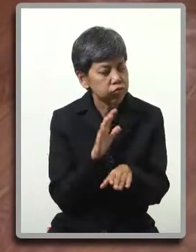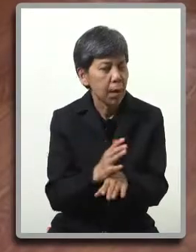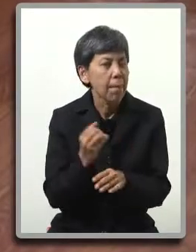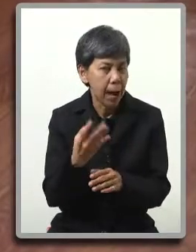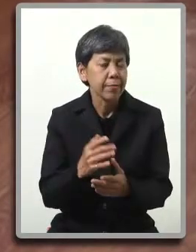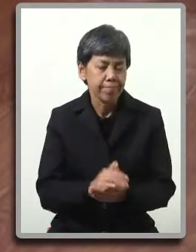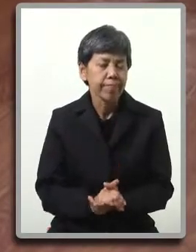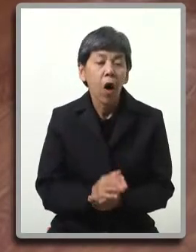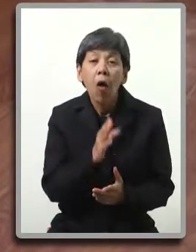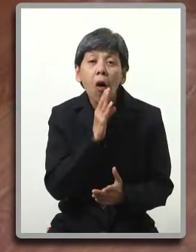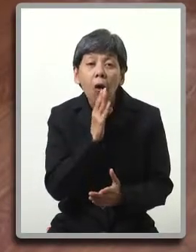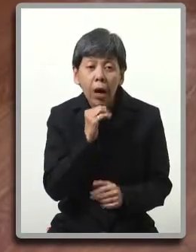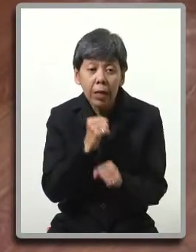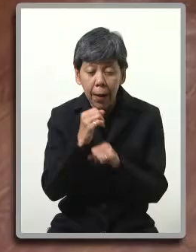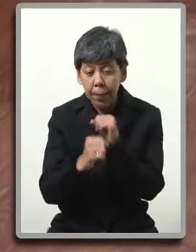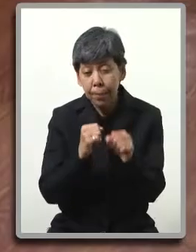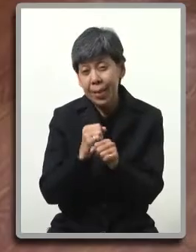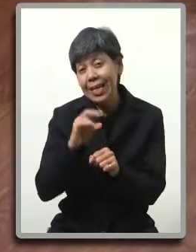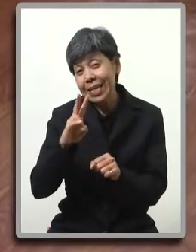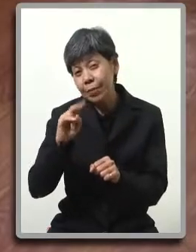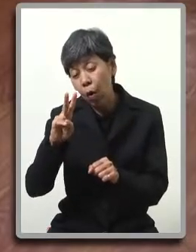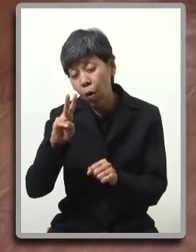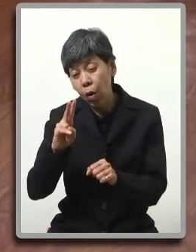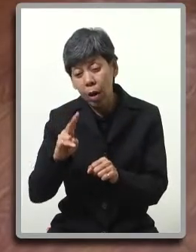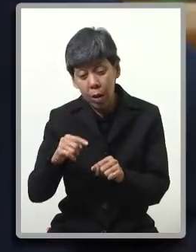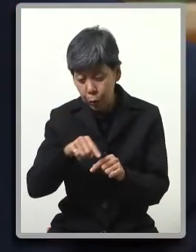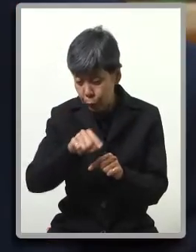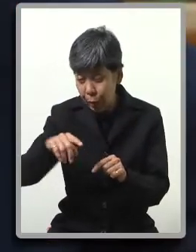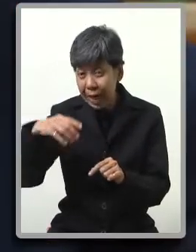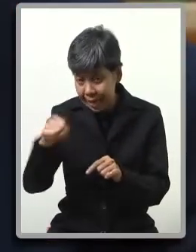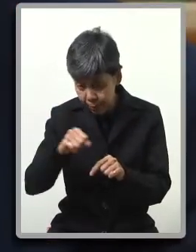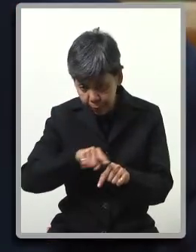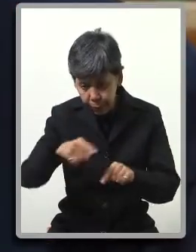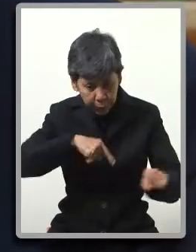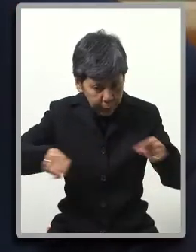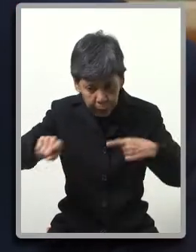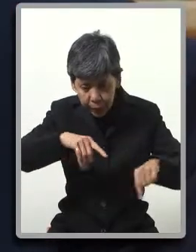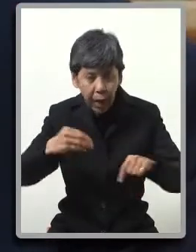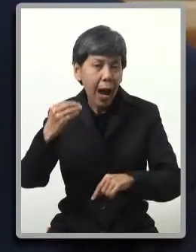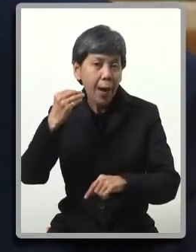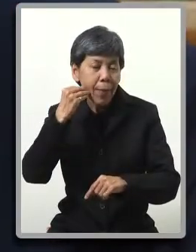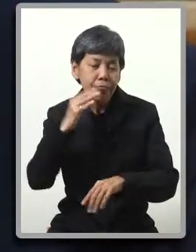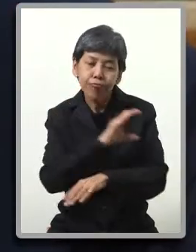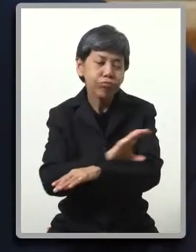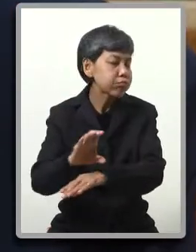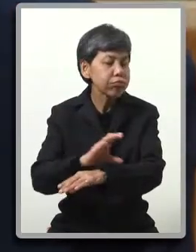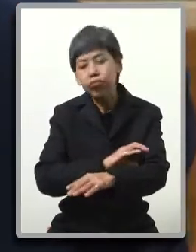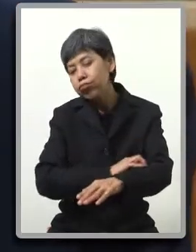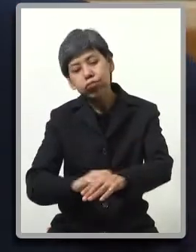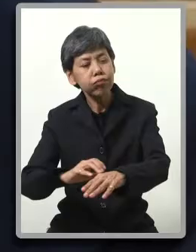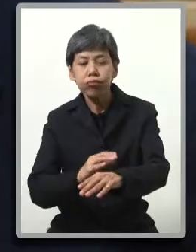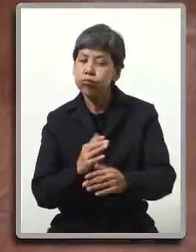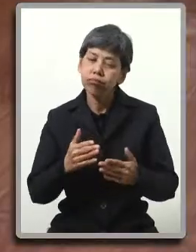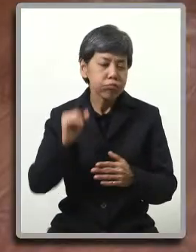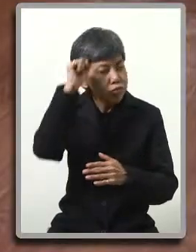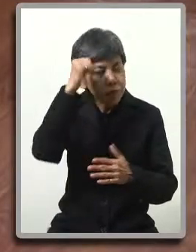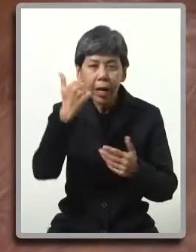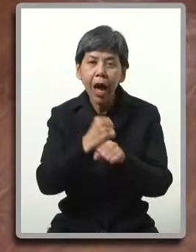าครับแล้วก็ถ้าไปถึงปี72ซึ่งมีรถคน10สายแล้วเราสามารถจะเดินทางออกจากบ้านด้วยระบบขนส่งมวลชนได้ไม่ยากแล้ว